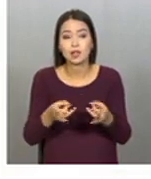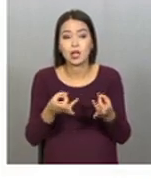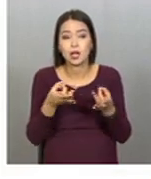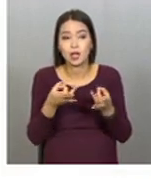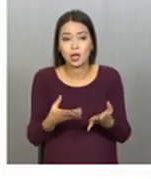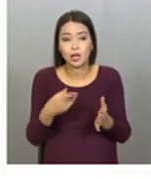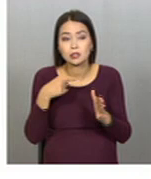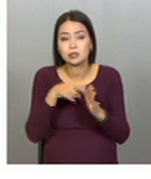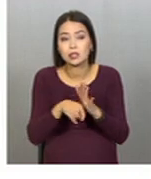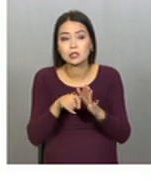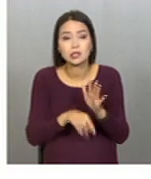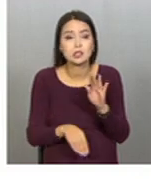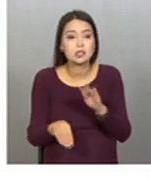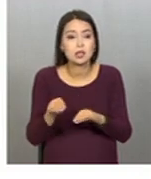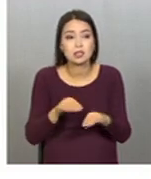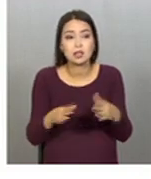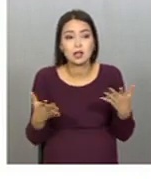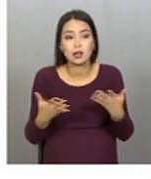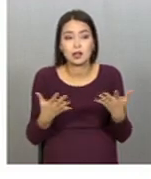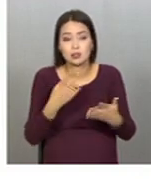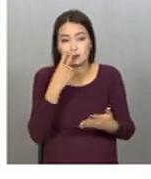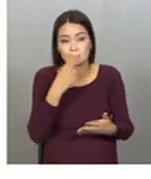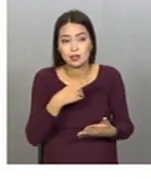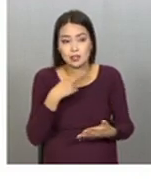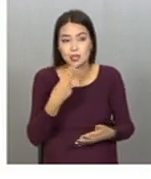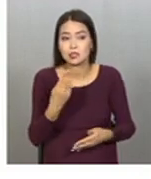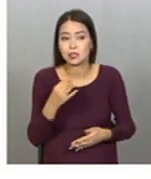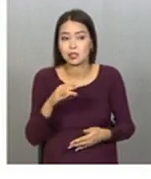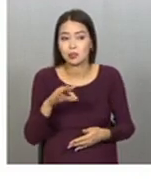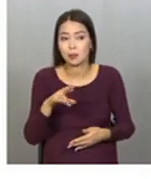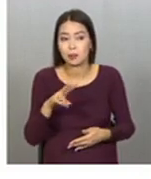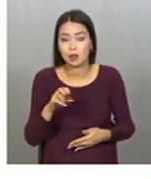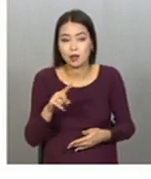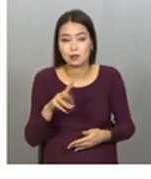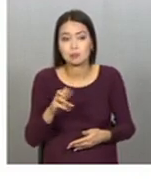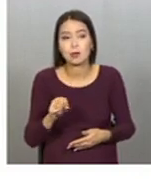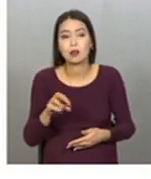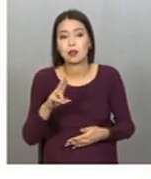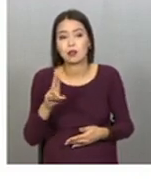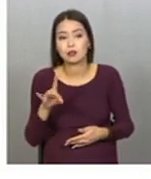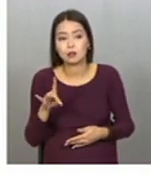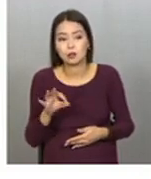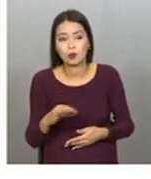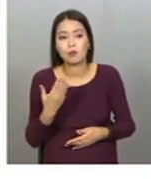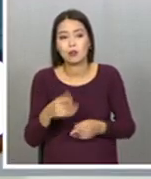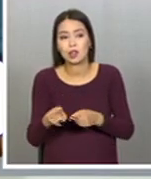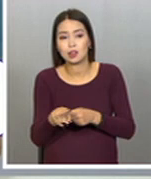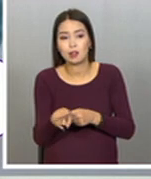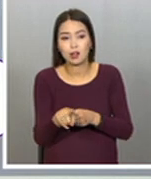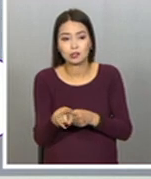қарапайым құрылысты болып келеді, цитоплазмадан, ядродан және талшығынан тұрады.